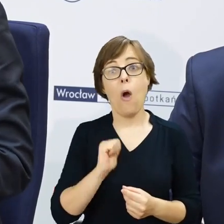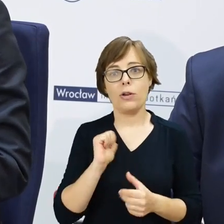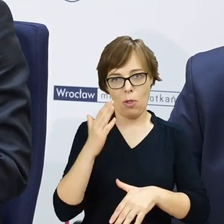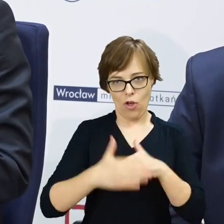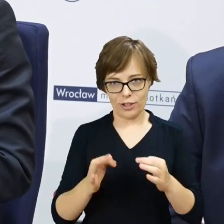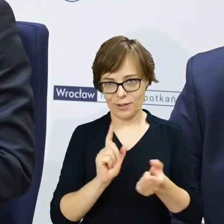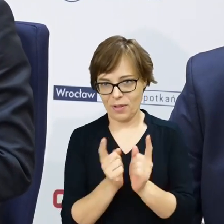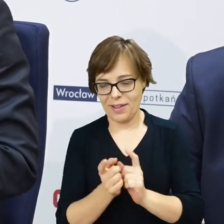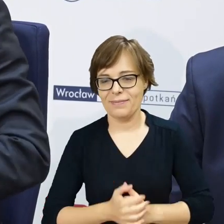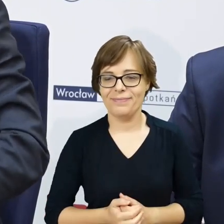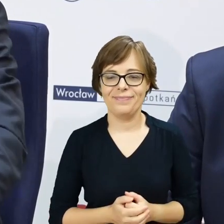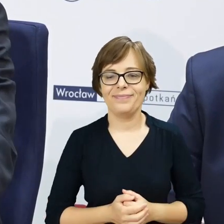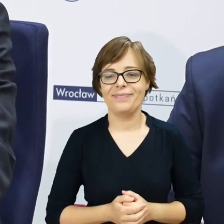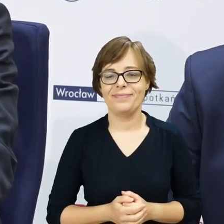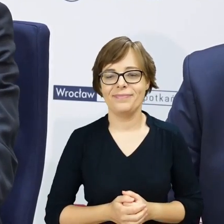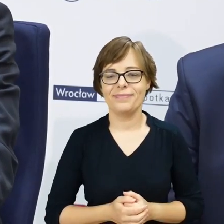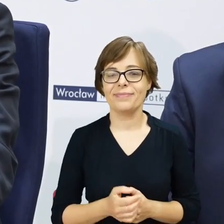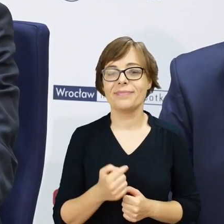Państwa, bardzo mi miło